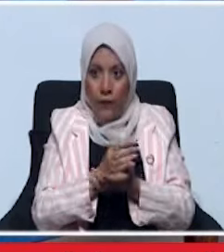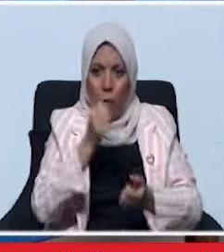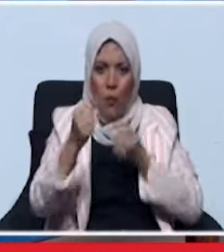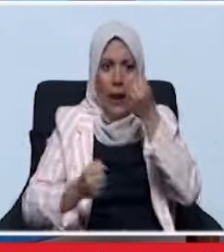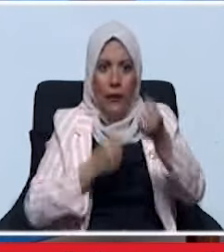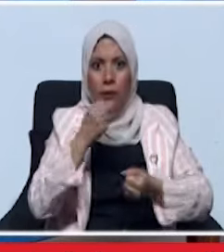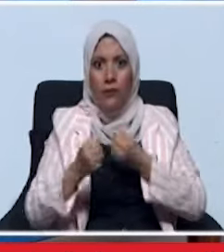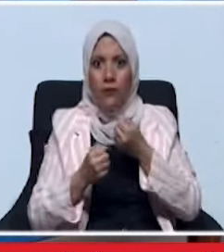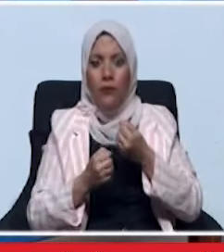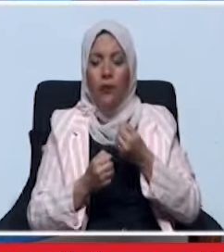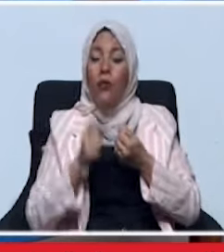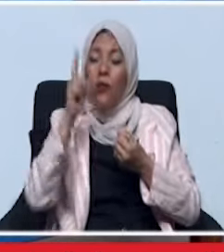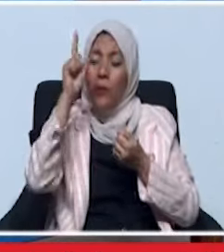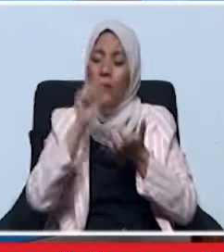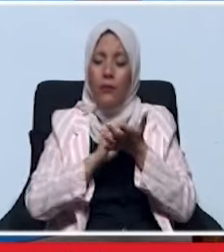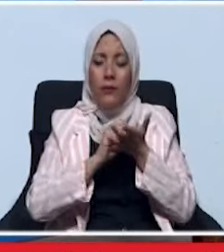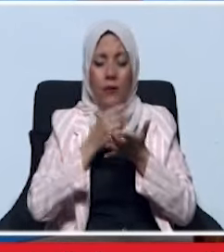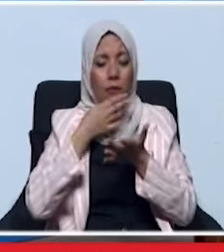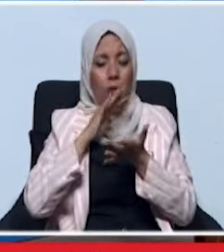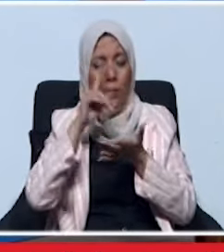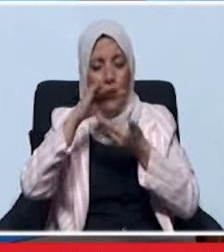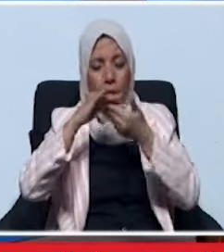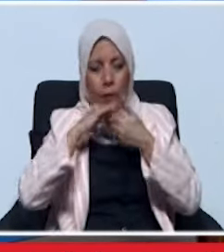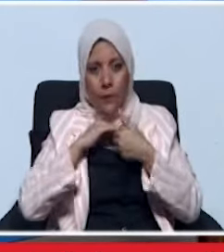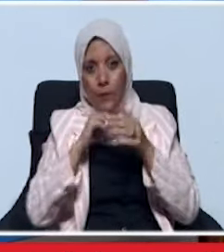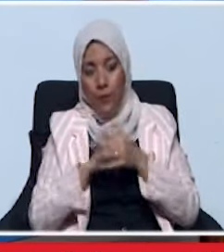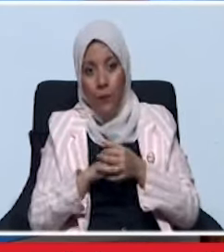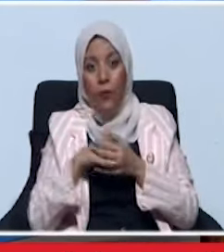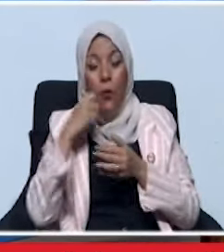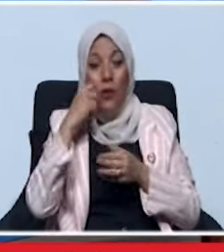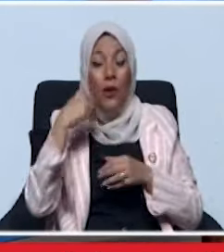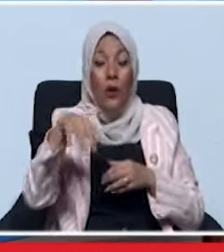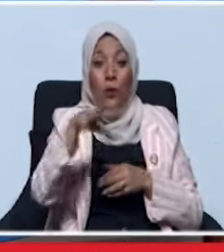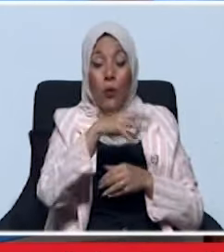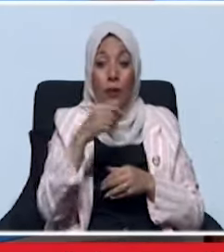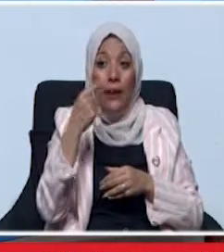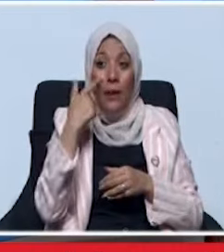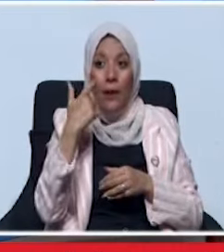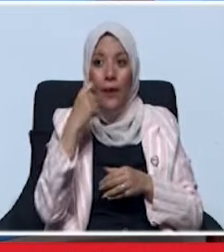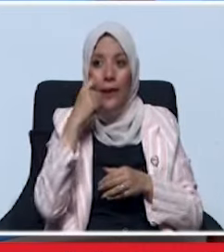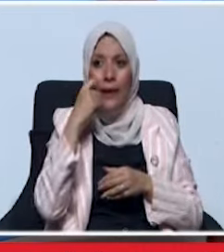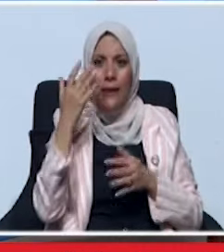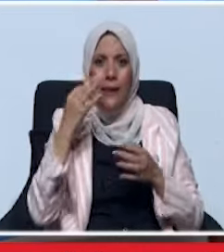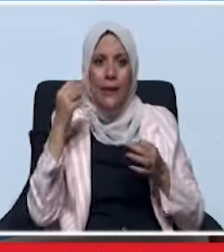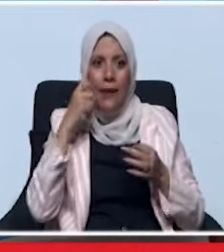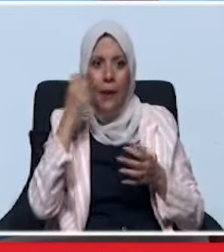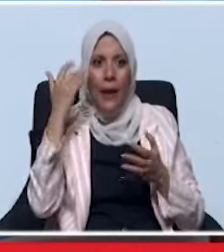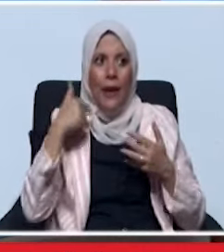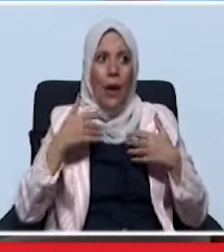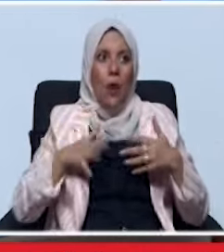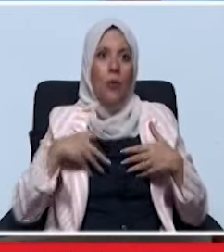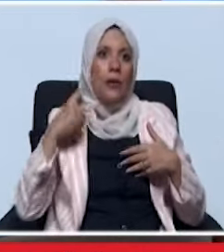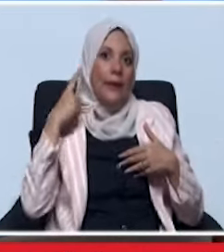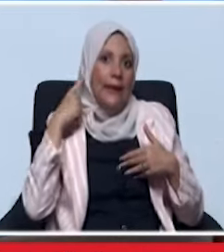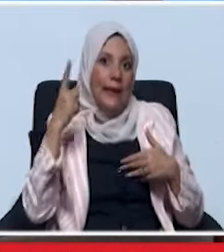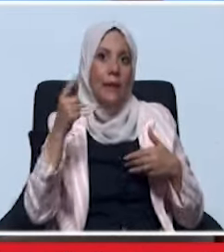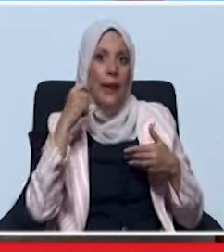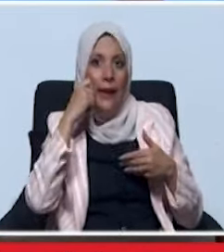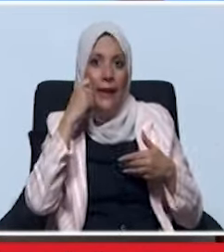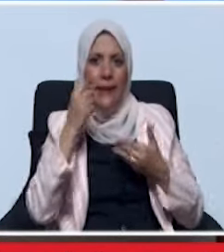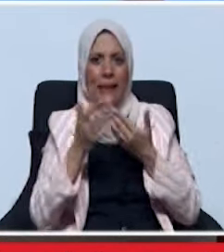قوي وتوفيق من عند ربنا قبل كل شيء. والناس خلي بال حضرتك كانت تحس انها كانت متشوقه انها تسمع حد